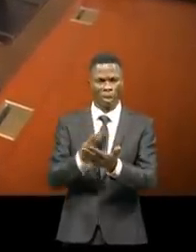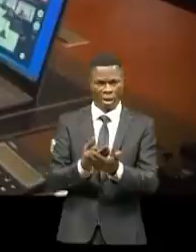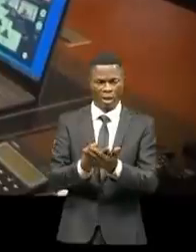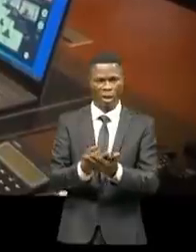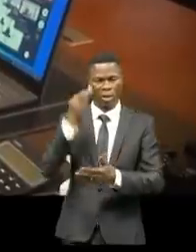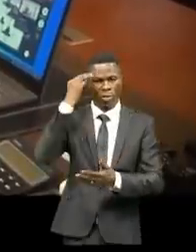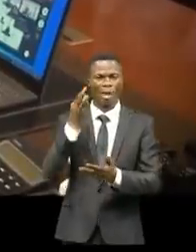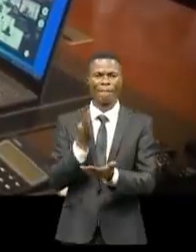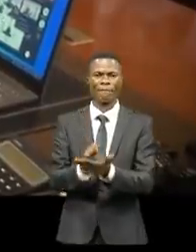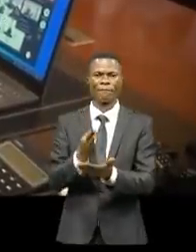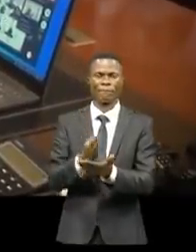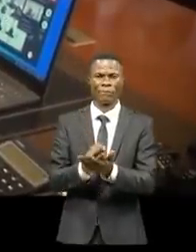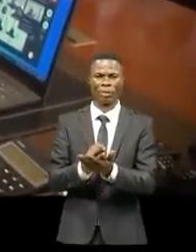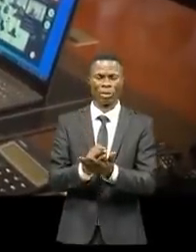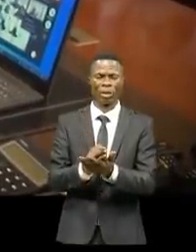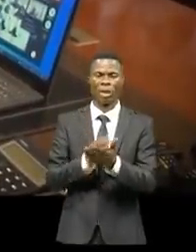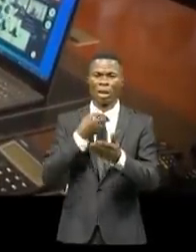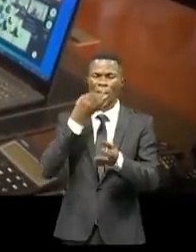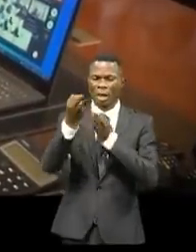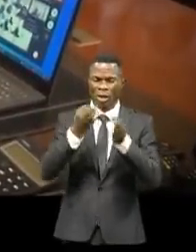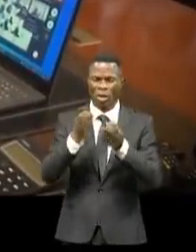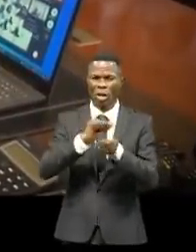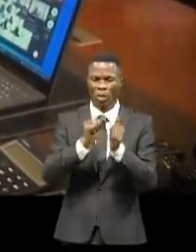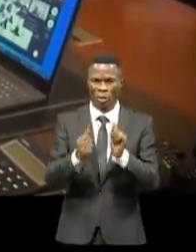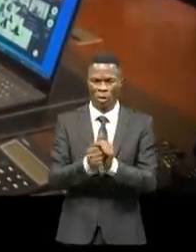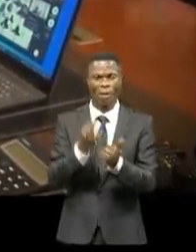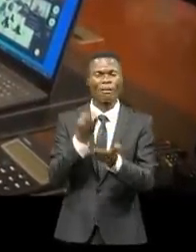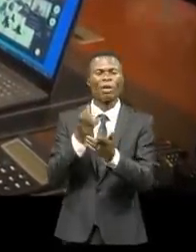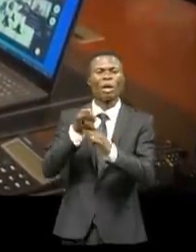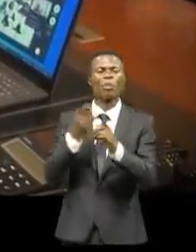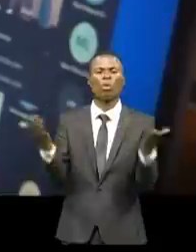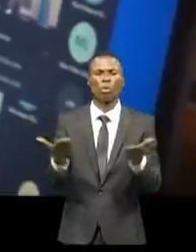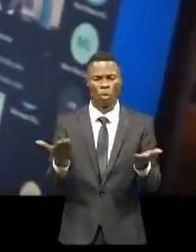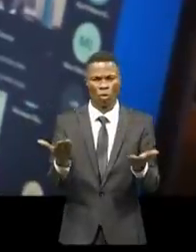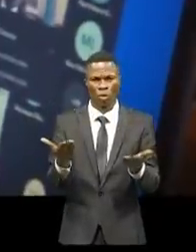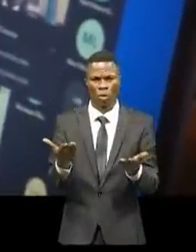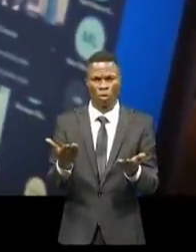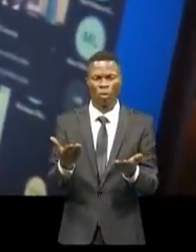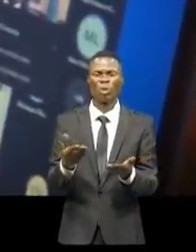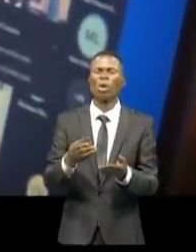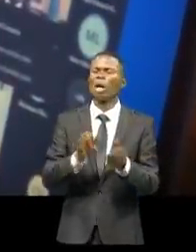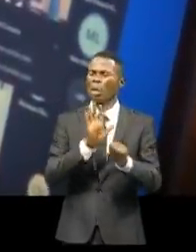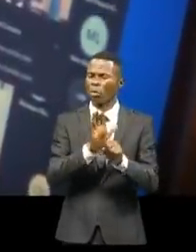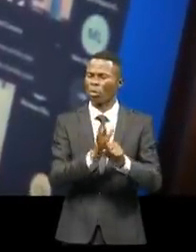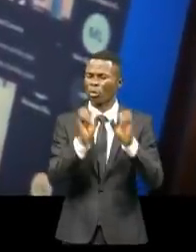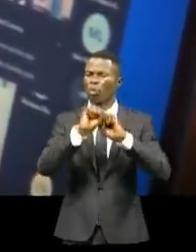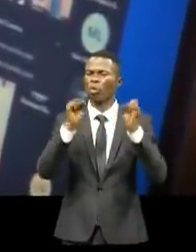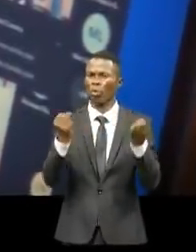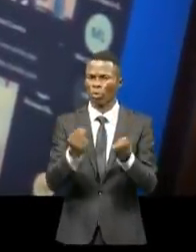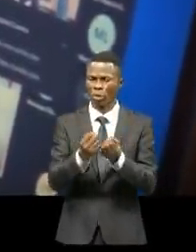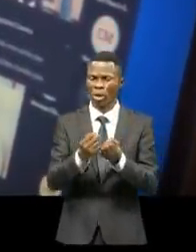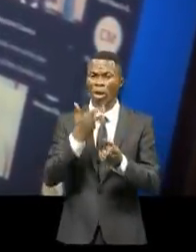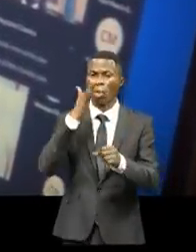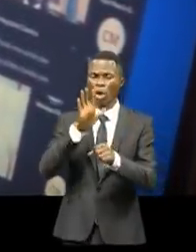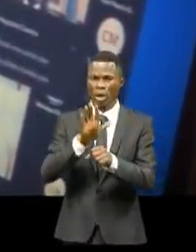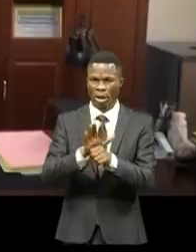le ministre des Finances, a planché sur les sources des financements de cette mesure à très haute portée sociale. Il a en